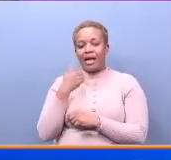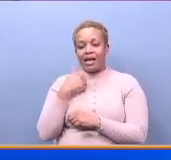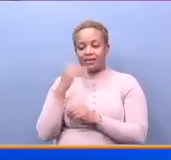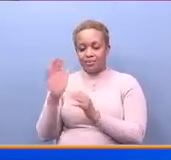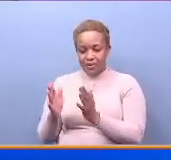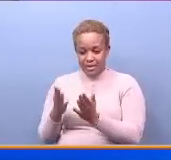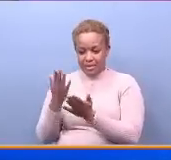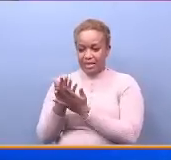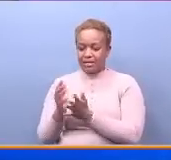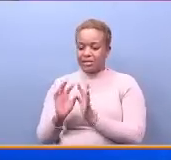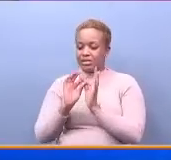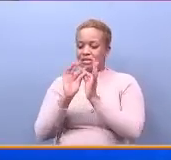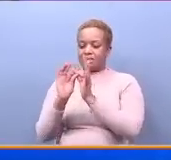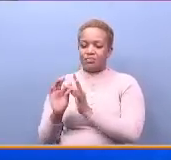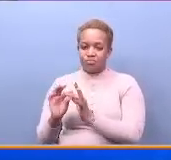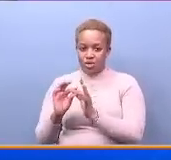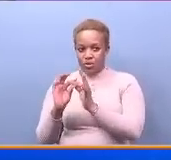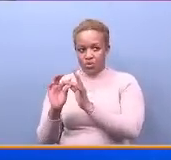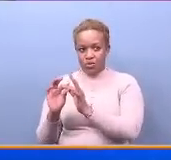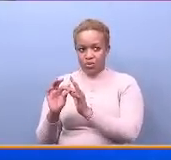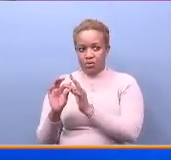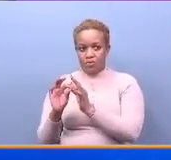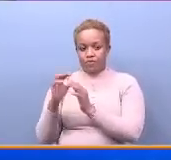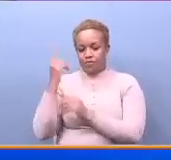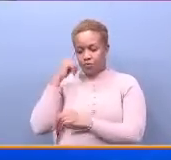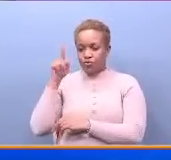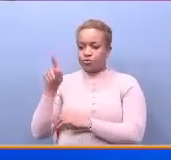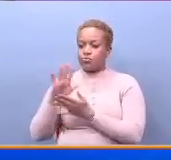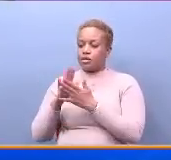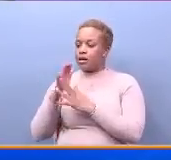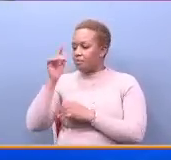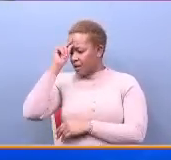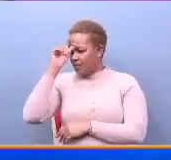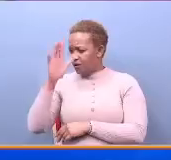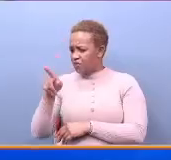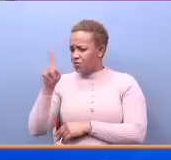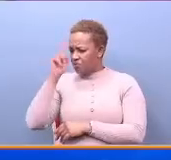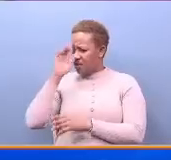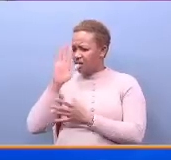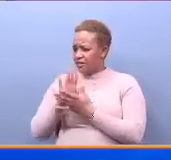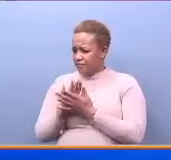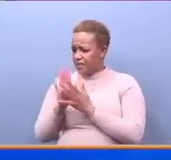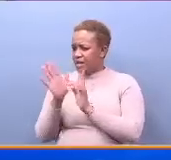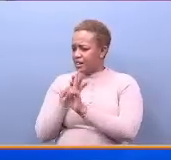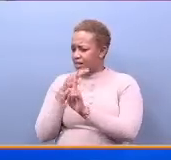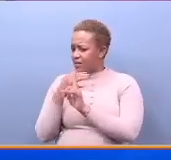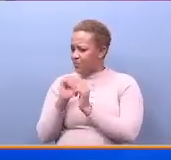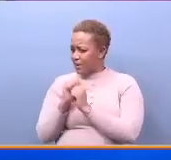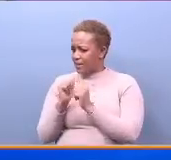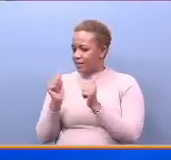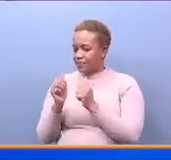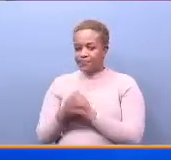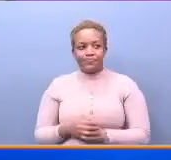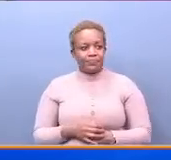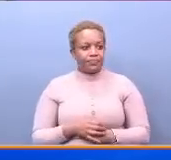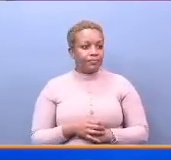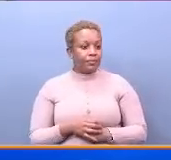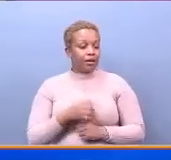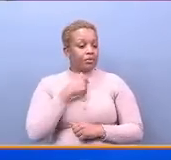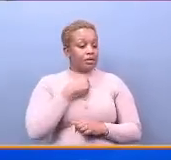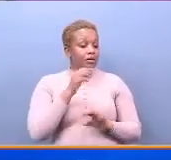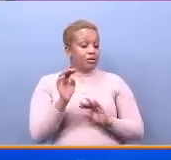aliwasilisha katika azimio ili wewe kuweza kuwa gavana. Unaamini amekutetea vilivyo katika swala hili? Sijaenda